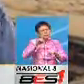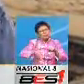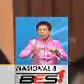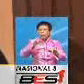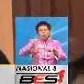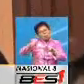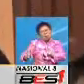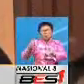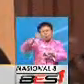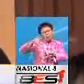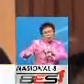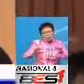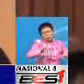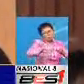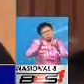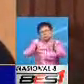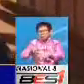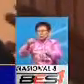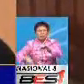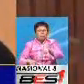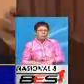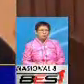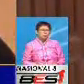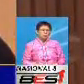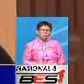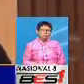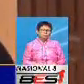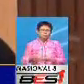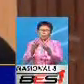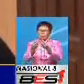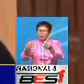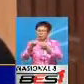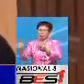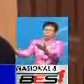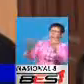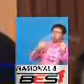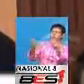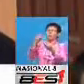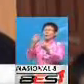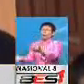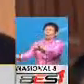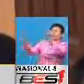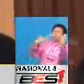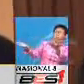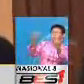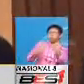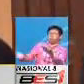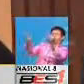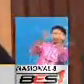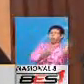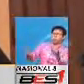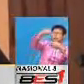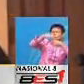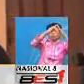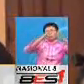lah. Ombok sekali ke pasir ni. Teruk. Masuk rumah. Entah dalam rumah ni. Jadi main